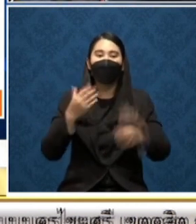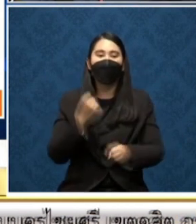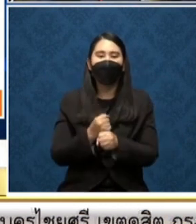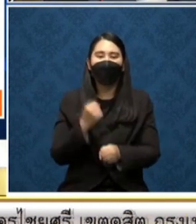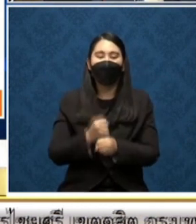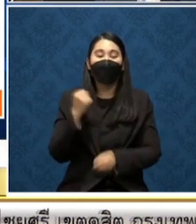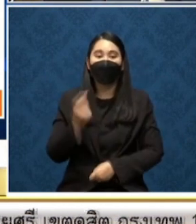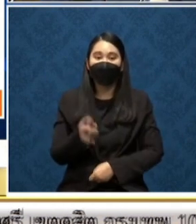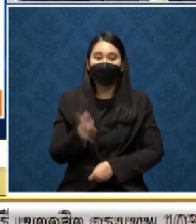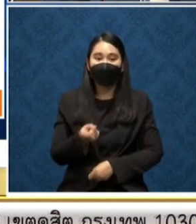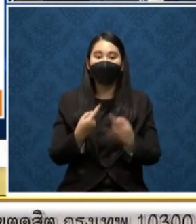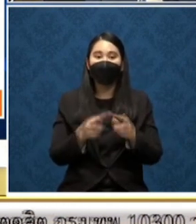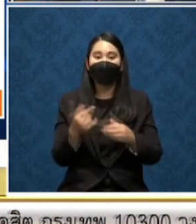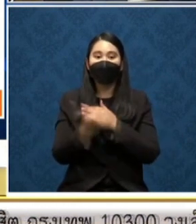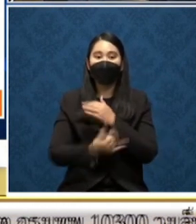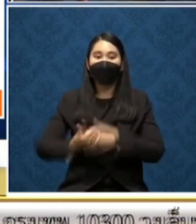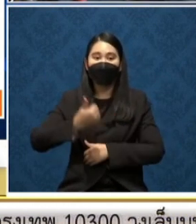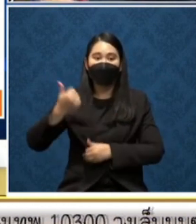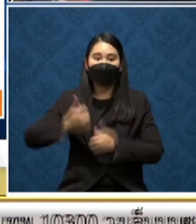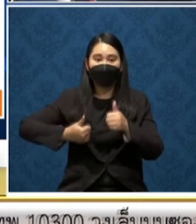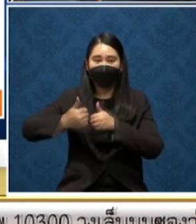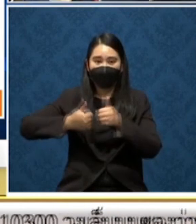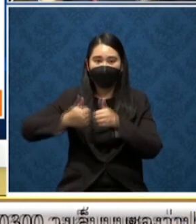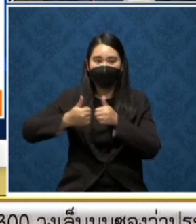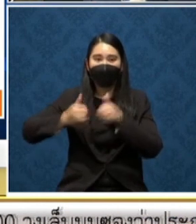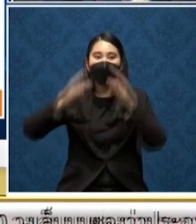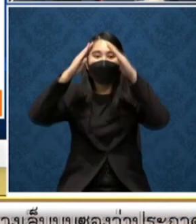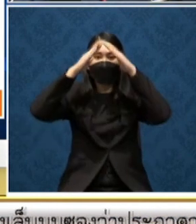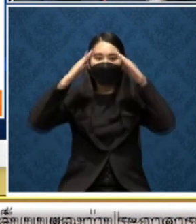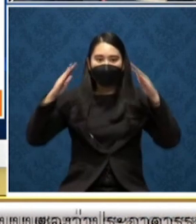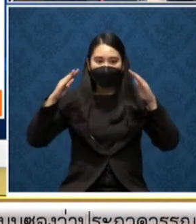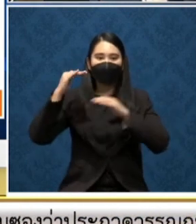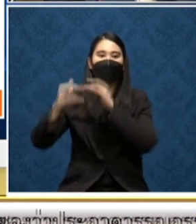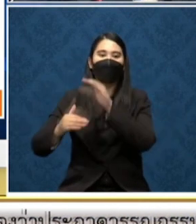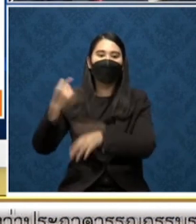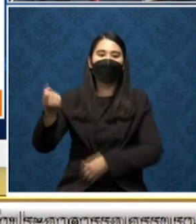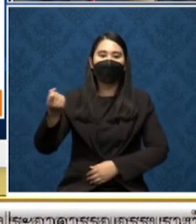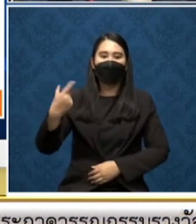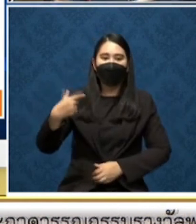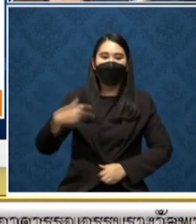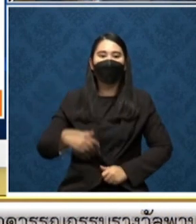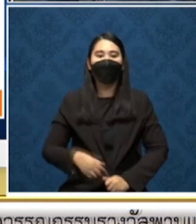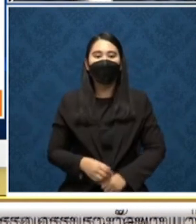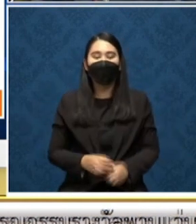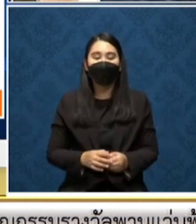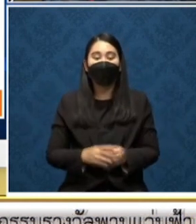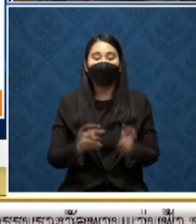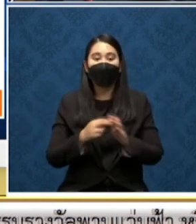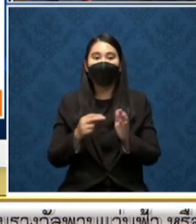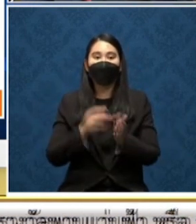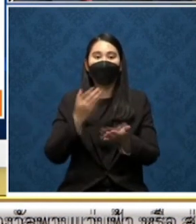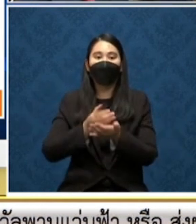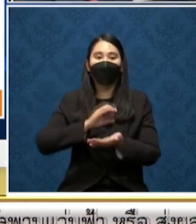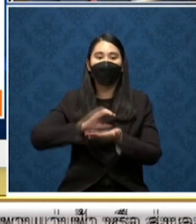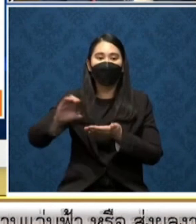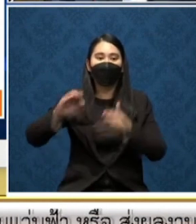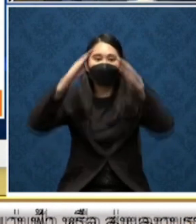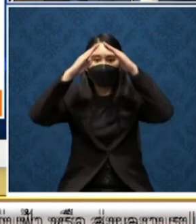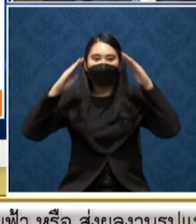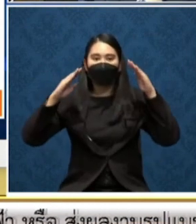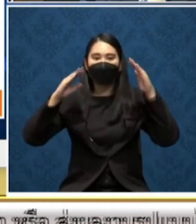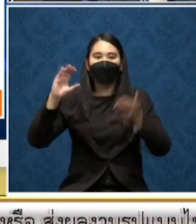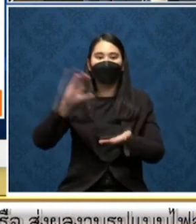างนะครับมีลิงก์ LINE อยู่กดเข้าไปได้เลยนะครับหรือก็อินบ็อกซ์ก็ได้นะครับง่ายๆเลยครับสำหรับส่วนประกอบนะครับก็จะใช้กา